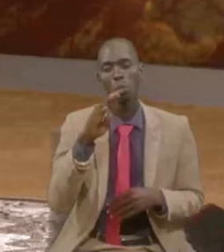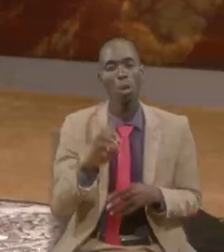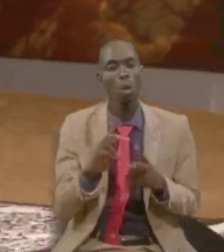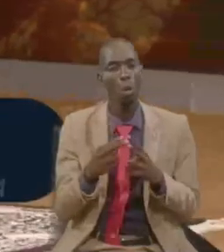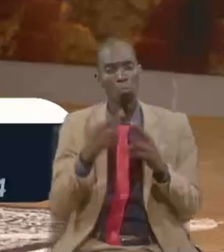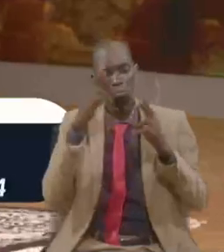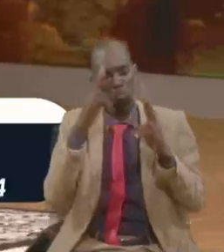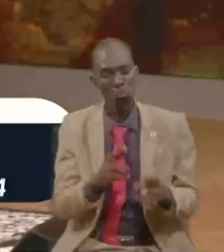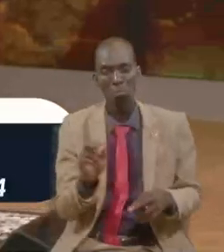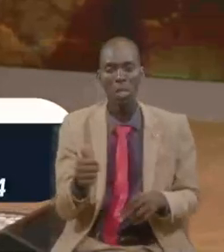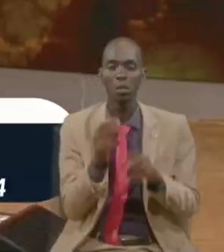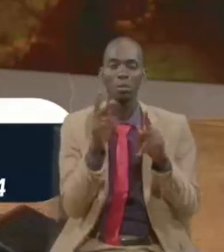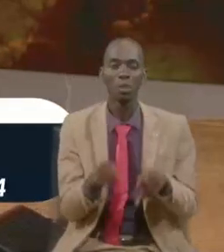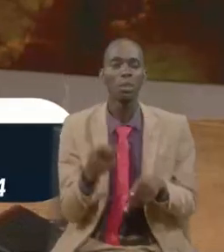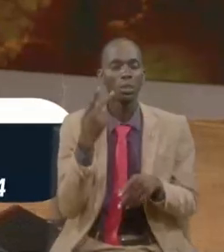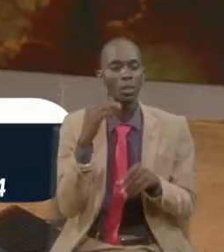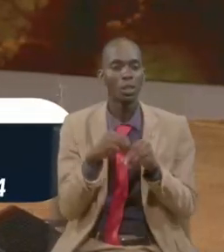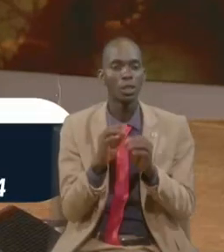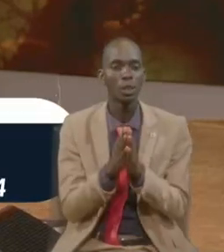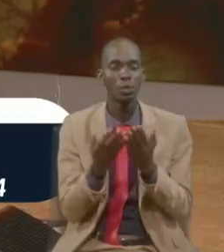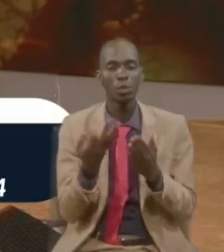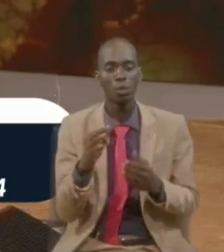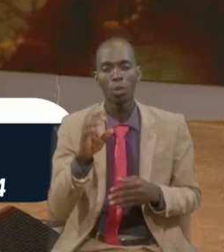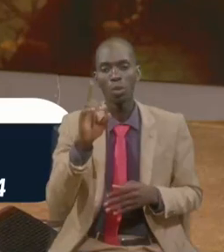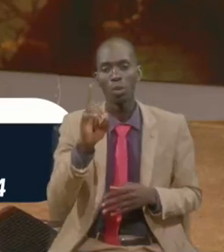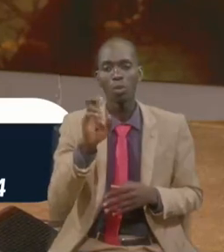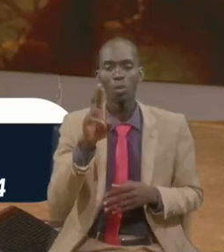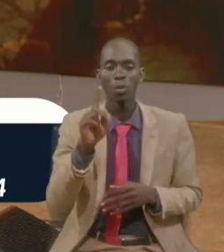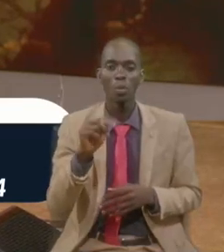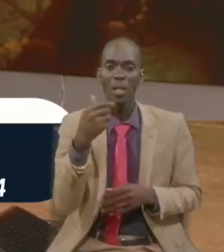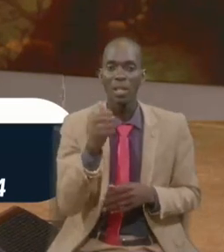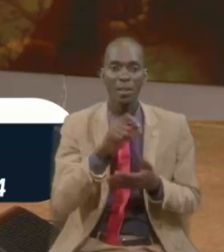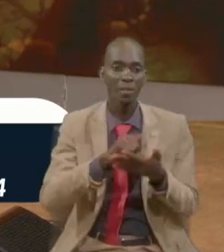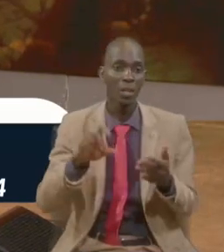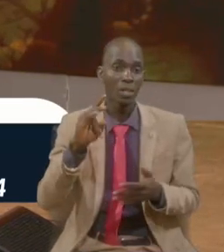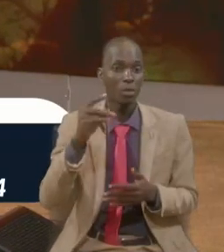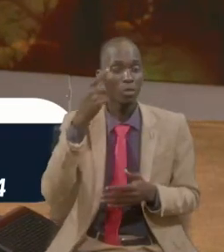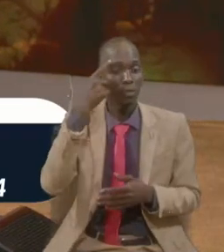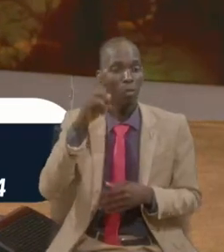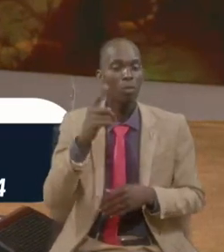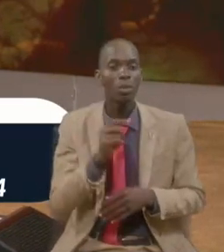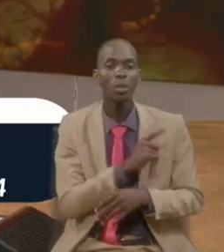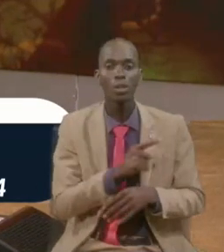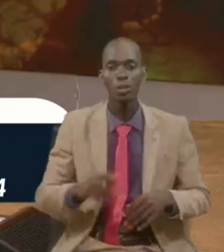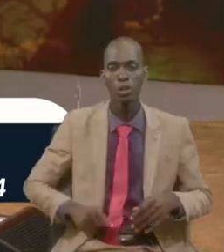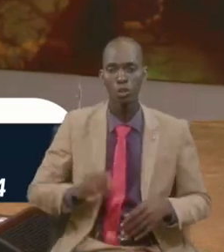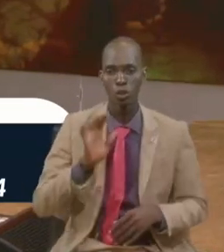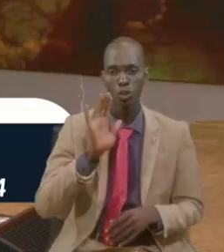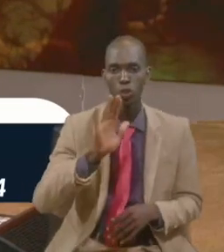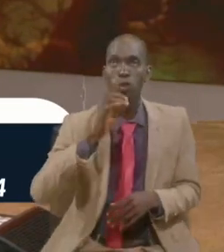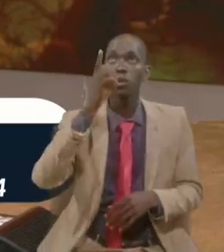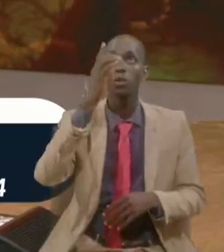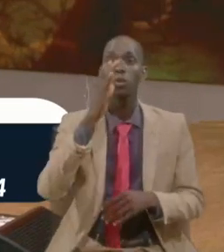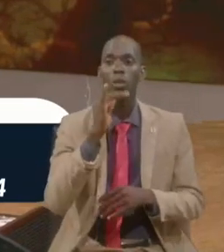Deutéronome chapitre 10, Deutéronome 10, verset 17 dit « Car